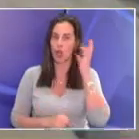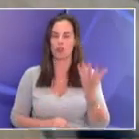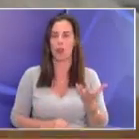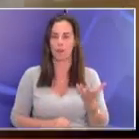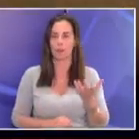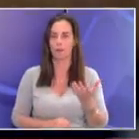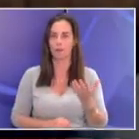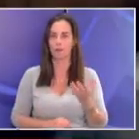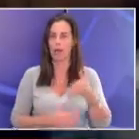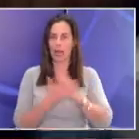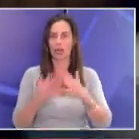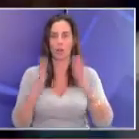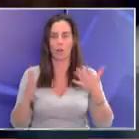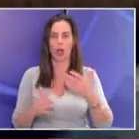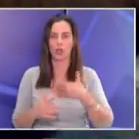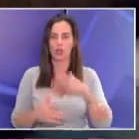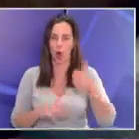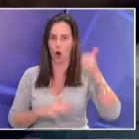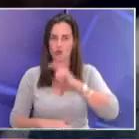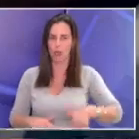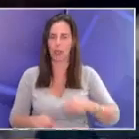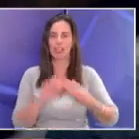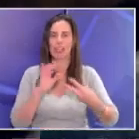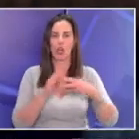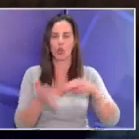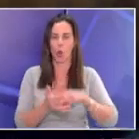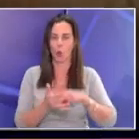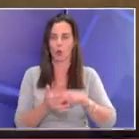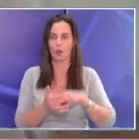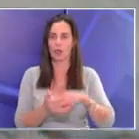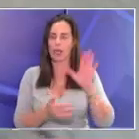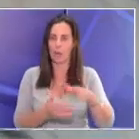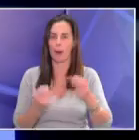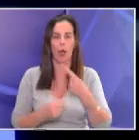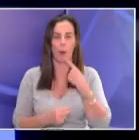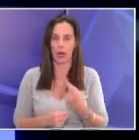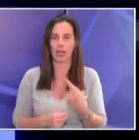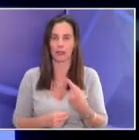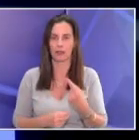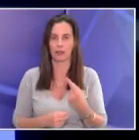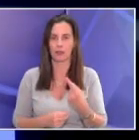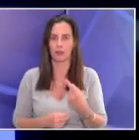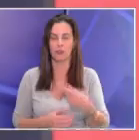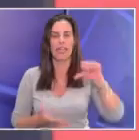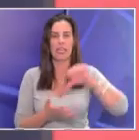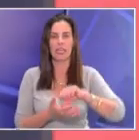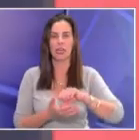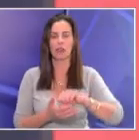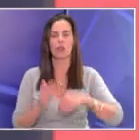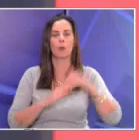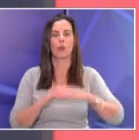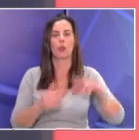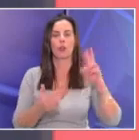במרחב. חלק גדול ממה שאינת מתעסקת בו, שזה בתכנון עירוני והתחדשות עירונית, היא גם הרבה מדברת על עיר שבנויה